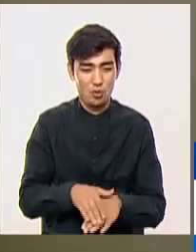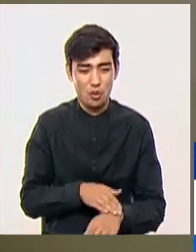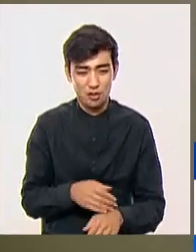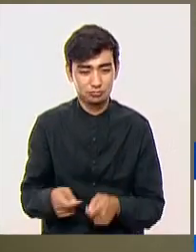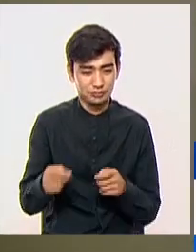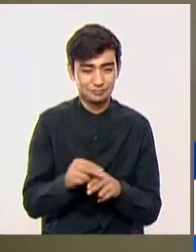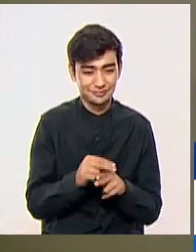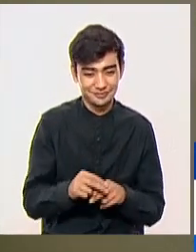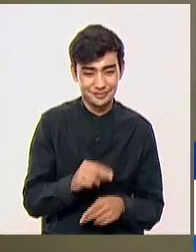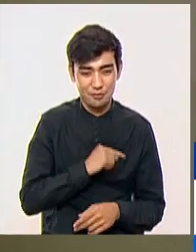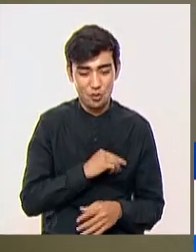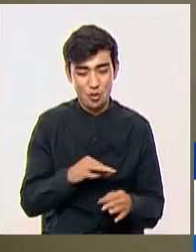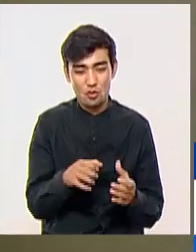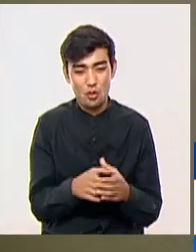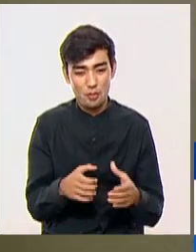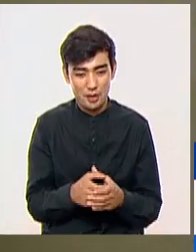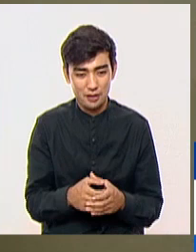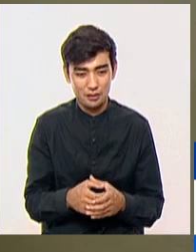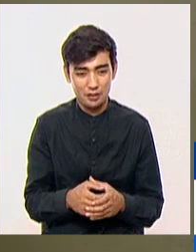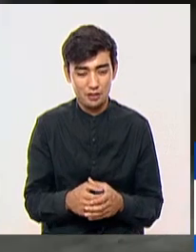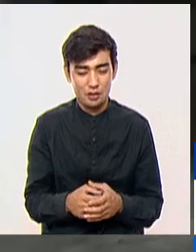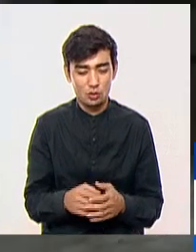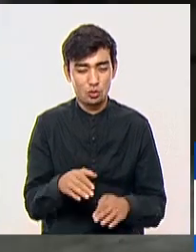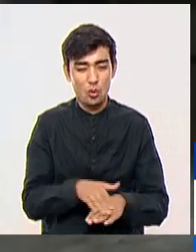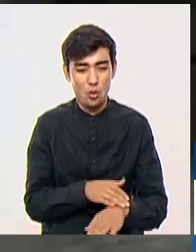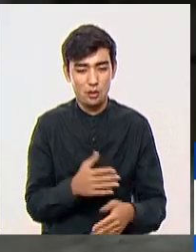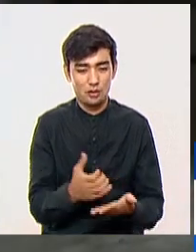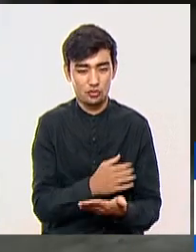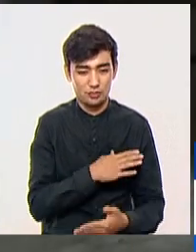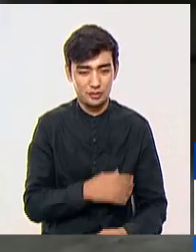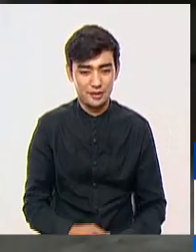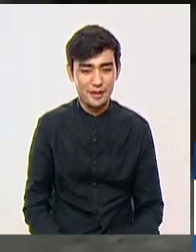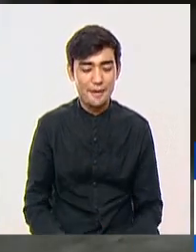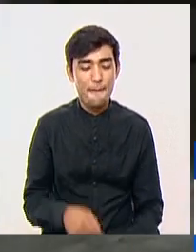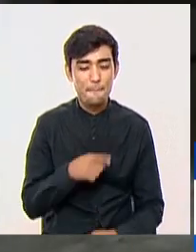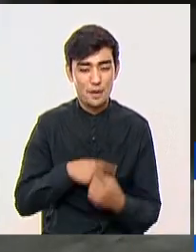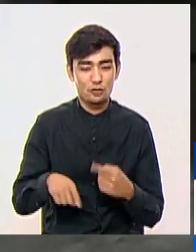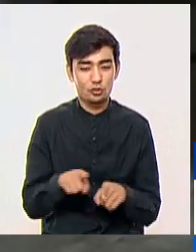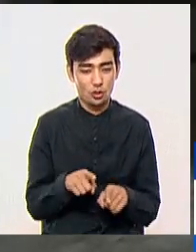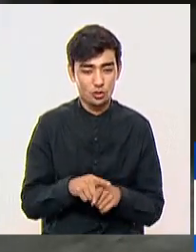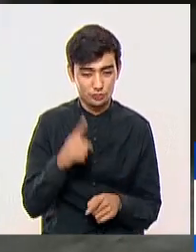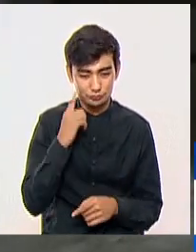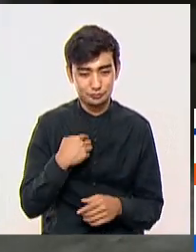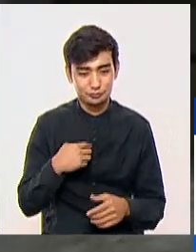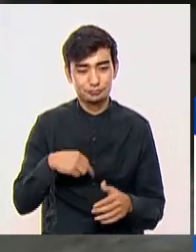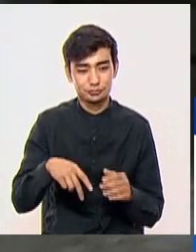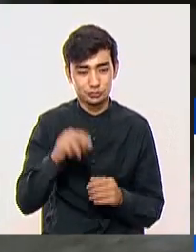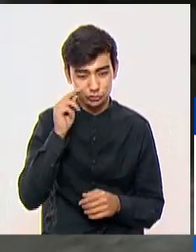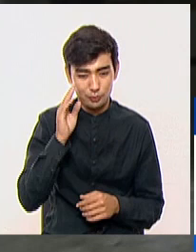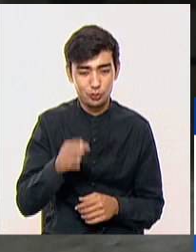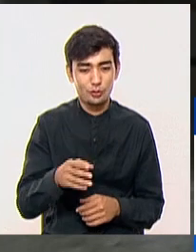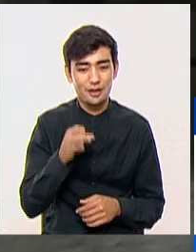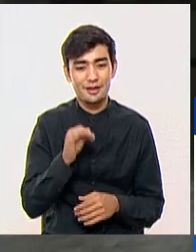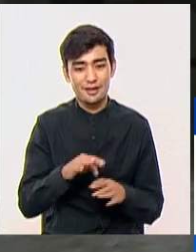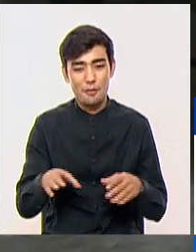жөндеу жұмыстарын қолға алатын мердігер компания кеш табылыпты. Әрине, біз де ойладық, осылай кіреміз жартысына. Жұмыс